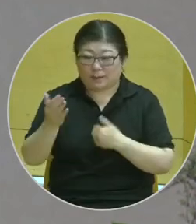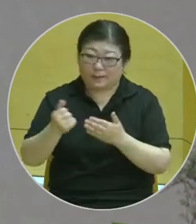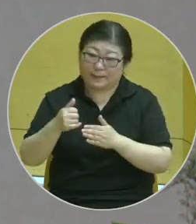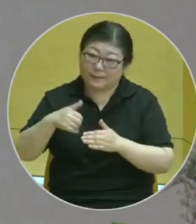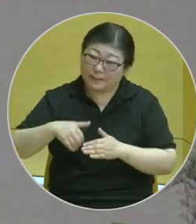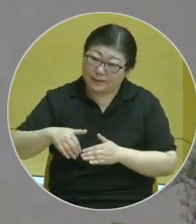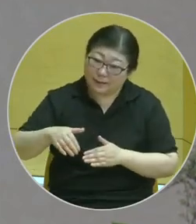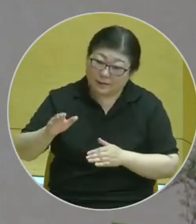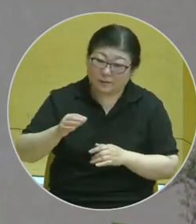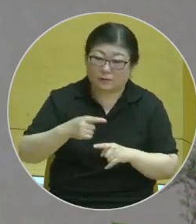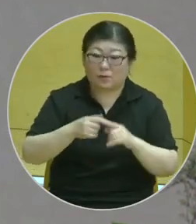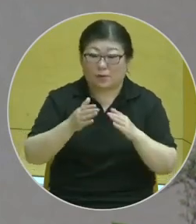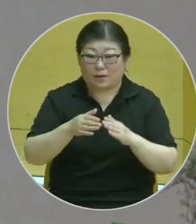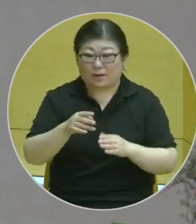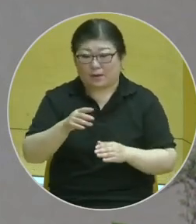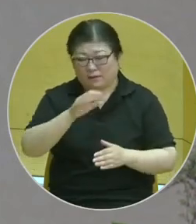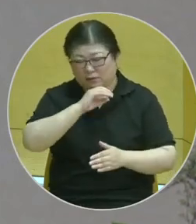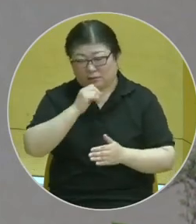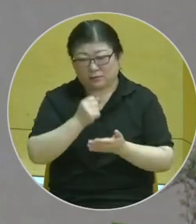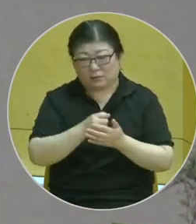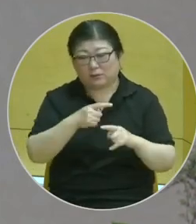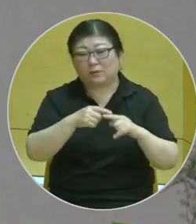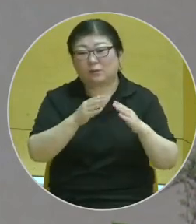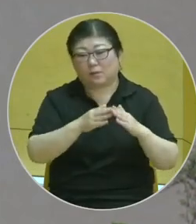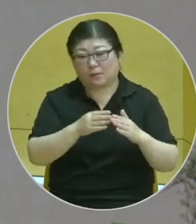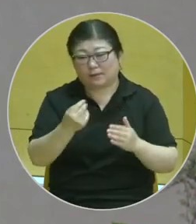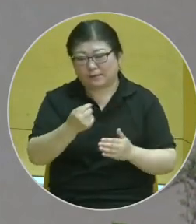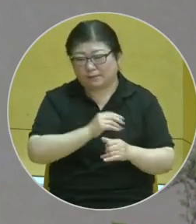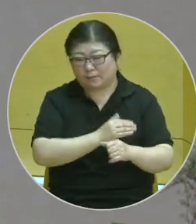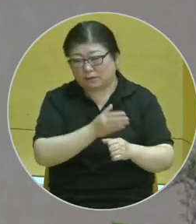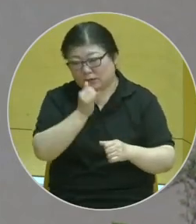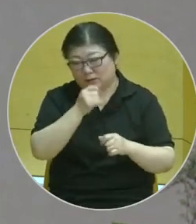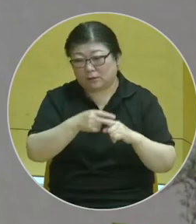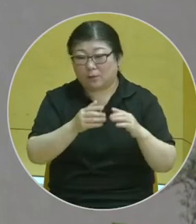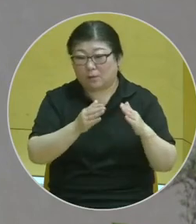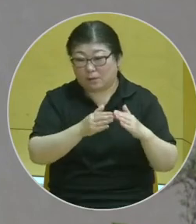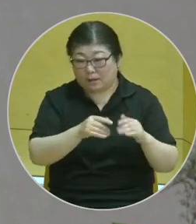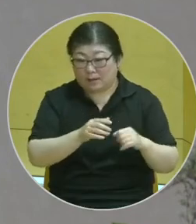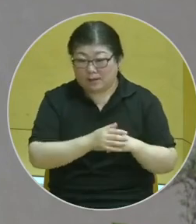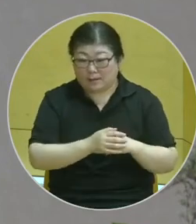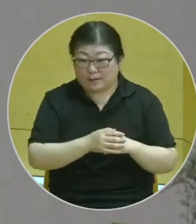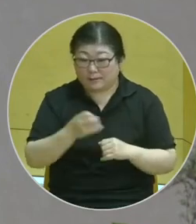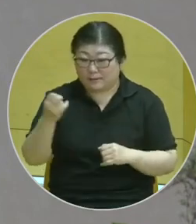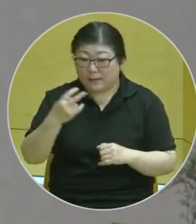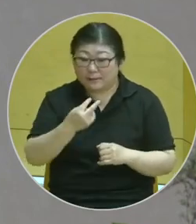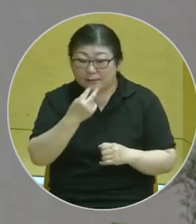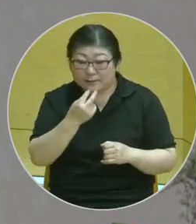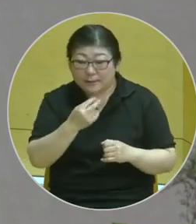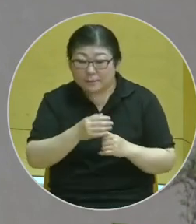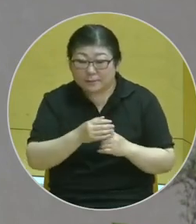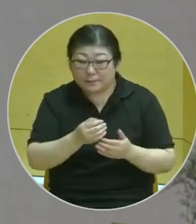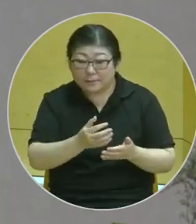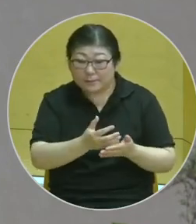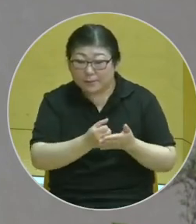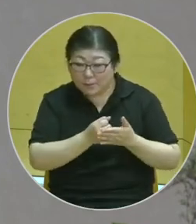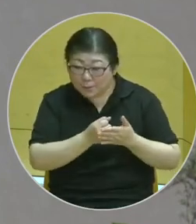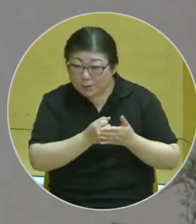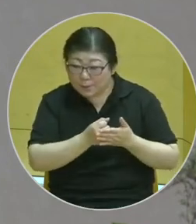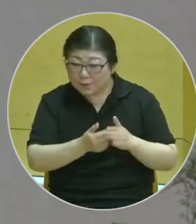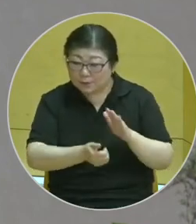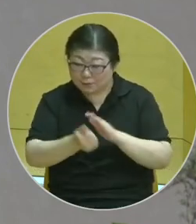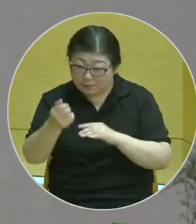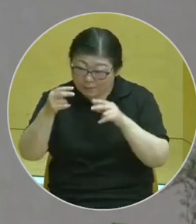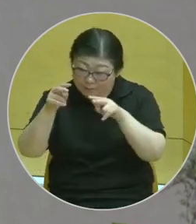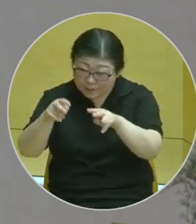살아있는 거에요 정상적인 교회요 생명력 있는 그런가 여기서 다지 새 생명을 얻어서 소망을 가지고 소망을 바라보고 걸어갈 수 있는